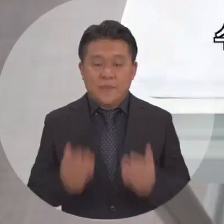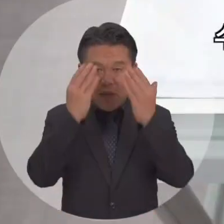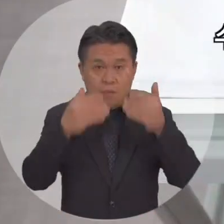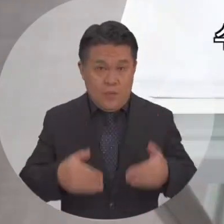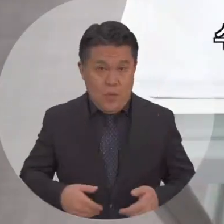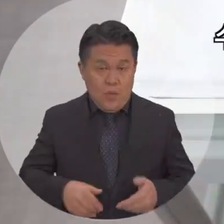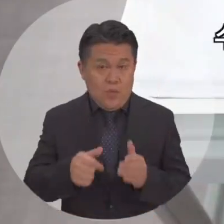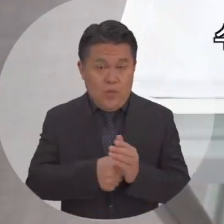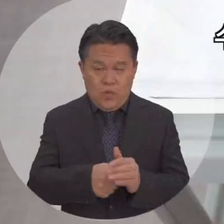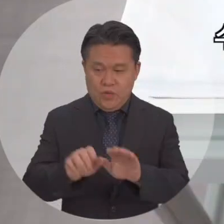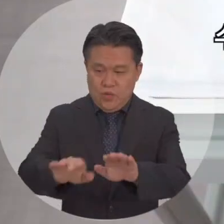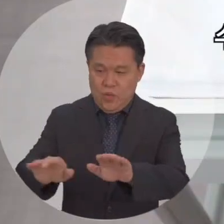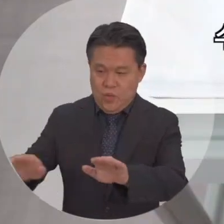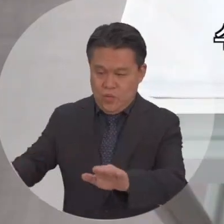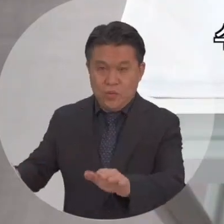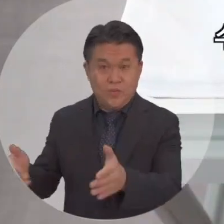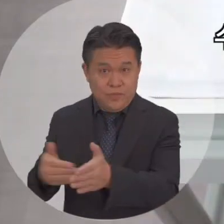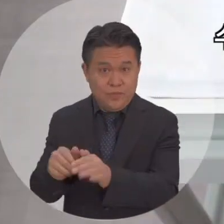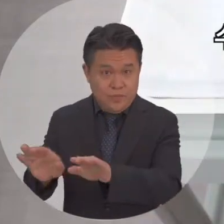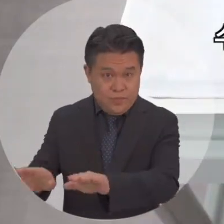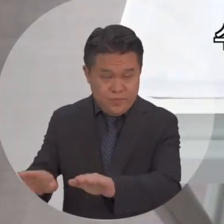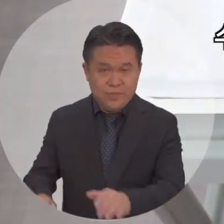필요 물건을 준비합니다.